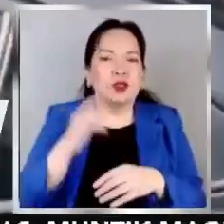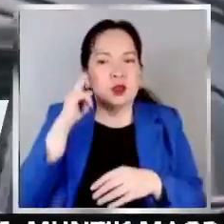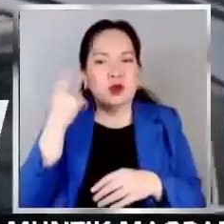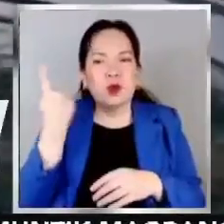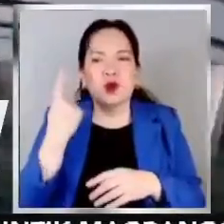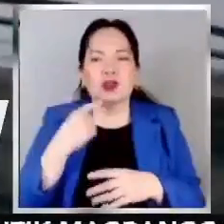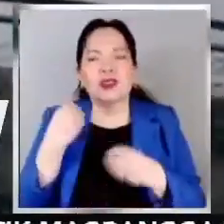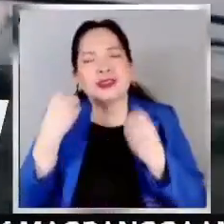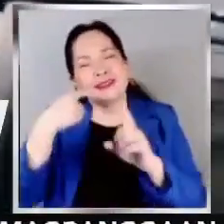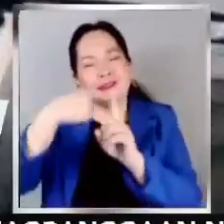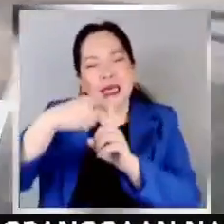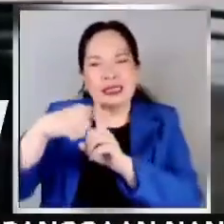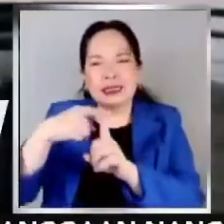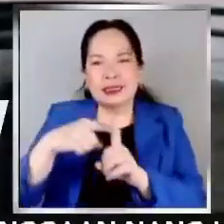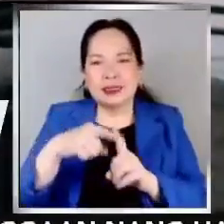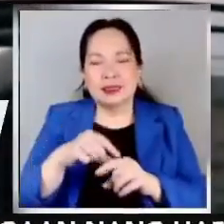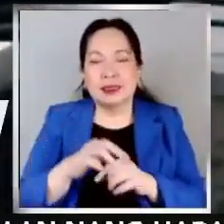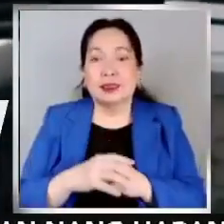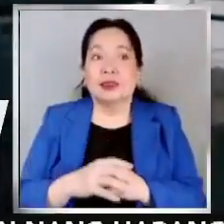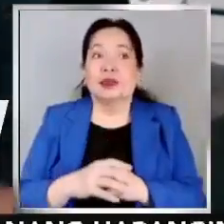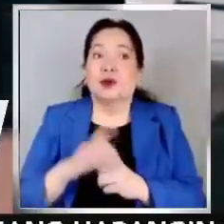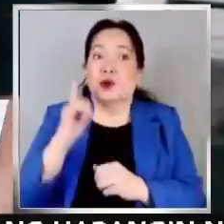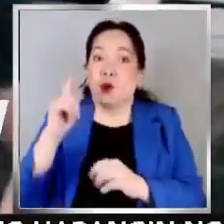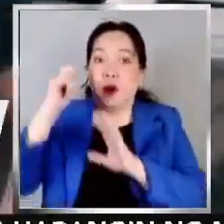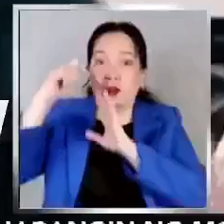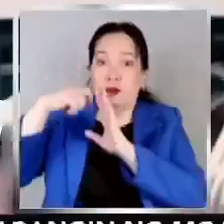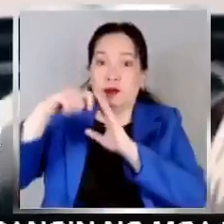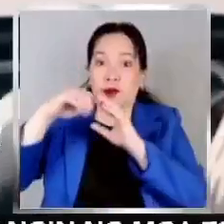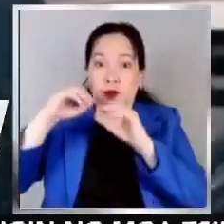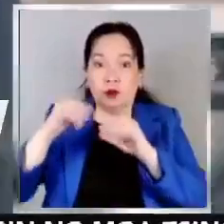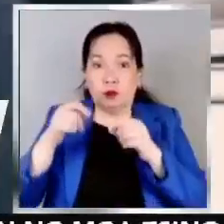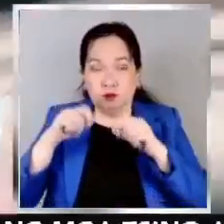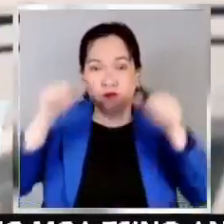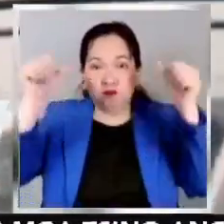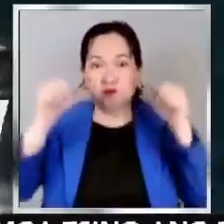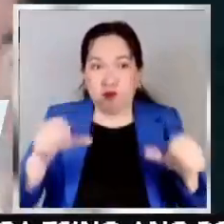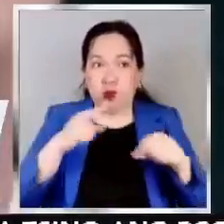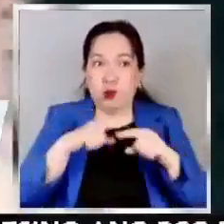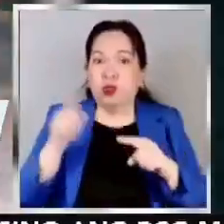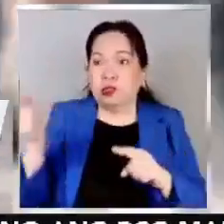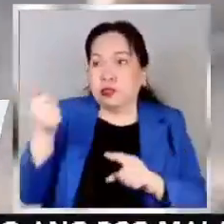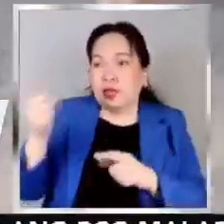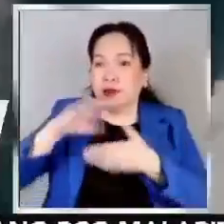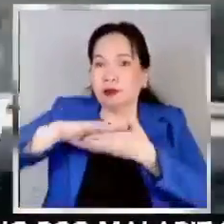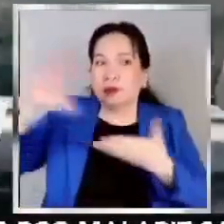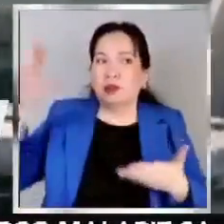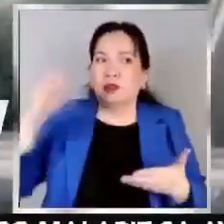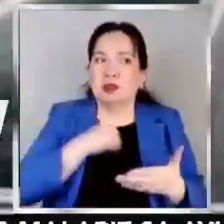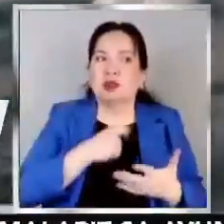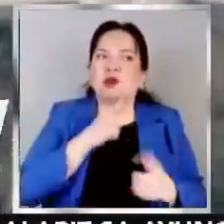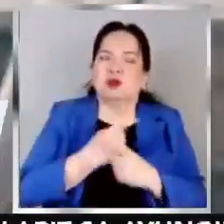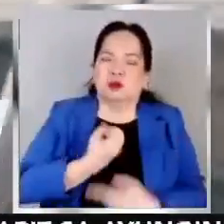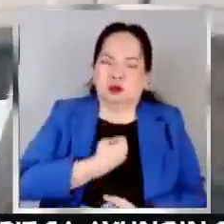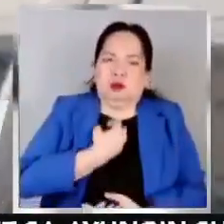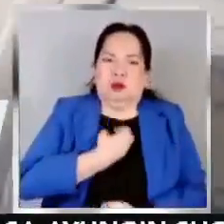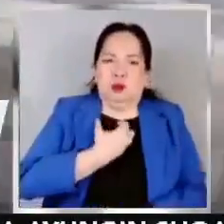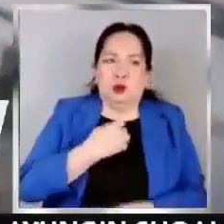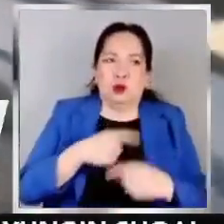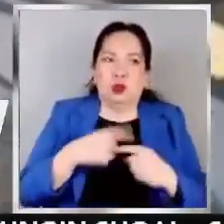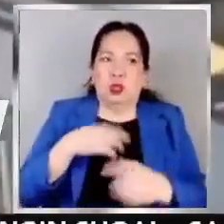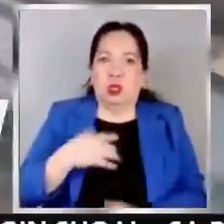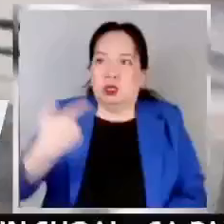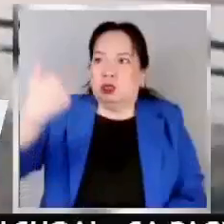daw. Sa isang video post pagkatapos ng insidente, ikinuwento ng mga vlogger na sobrang natakot daw sila nang matutukan sila ng